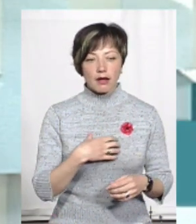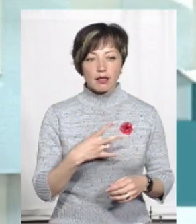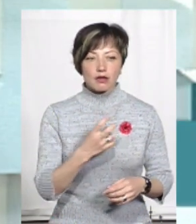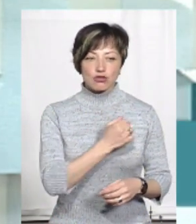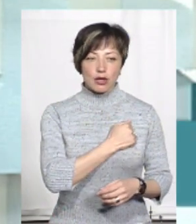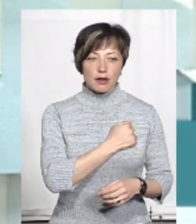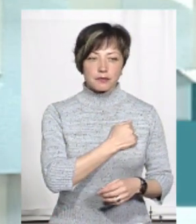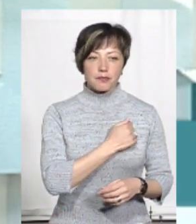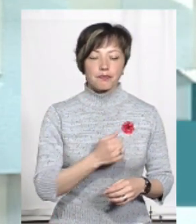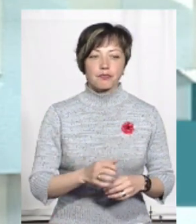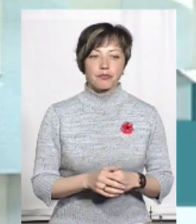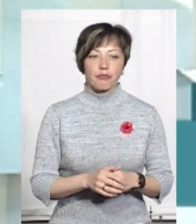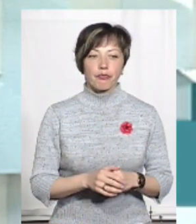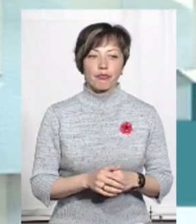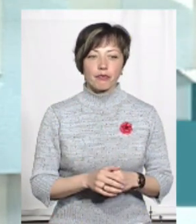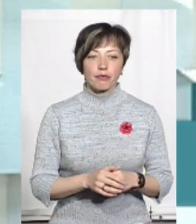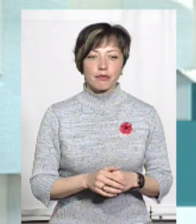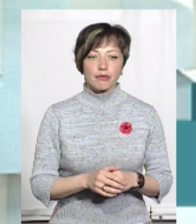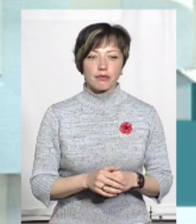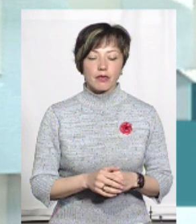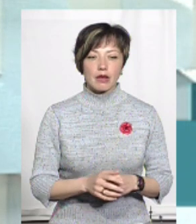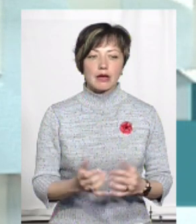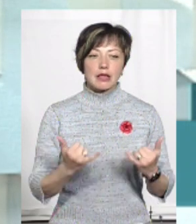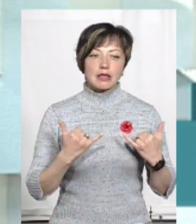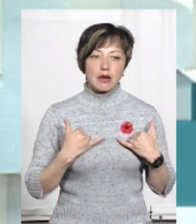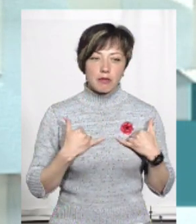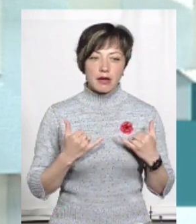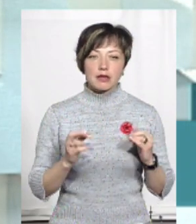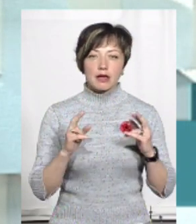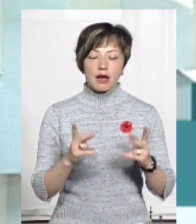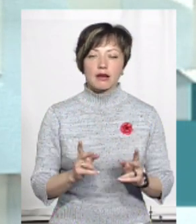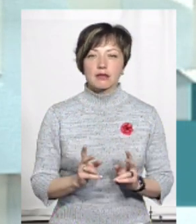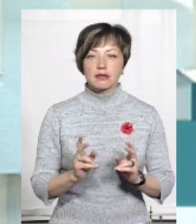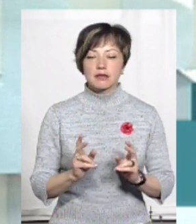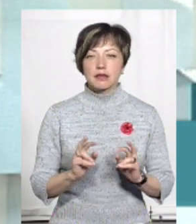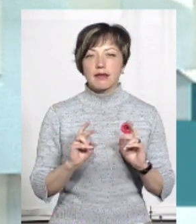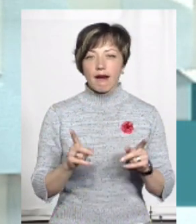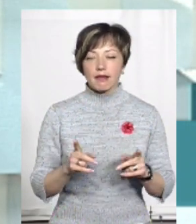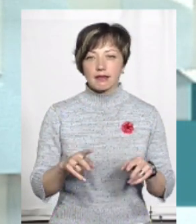на жаль. Так. Для мене, як для філософа,